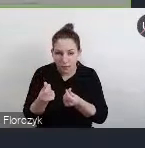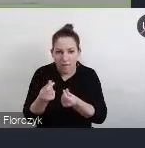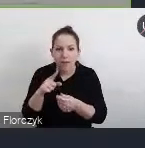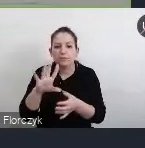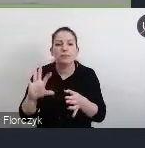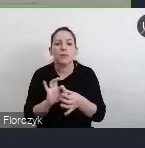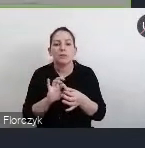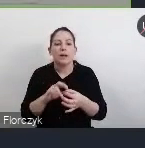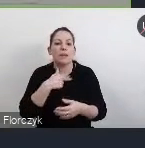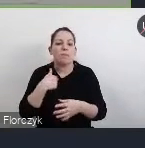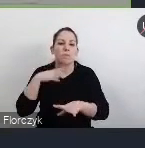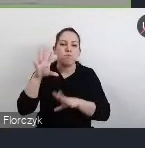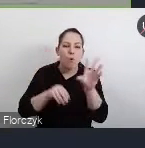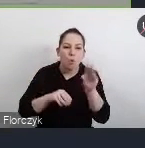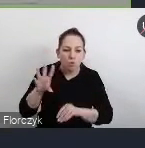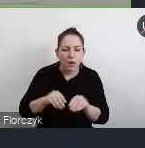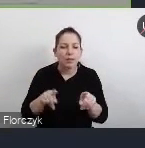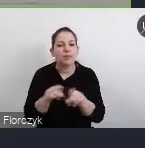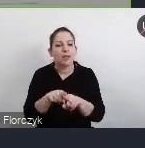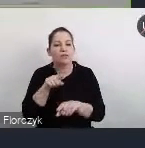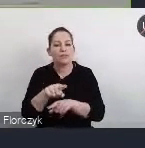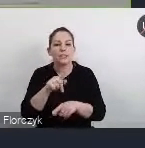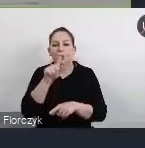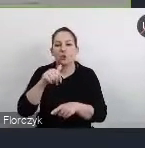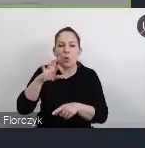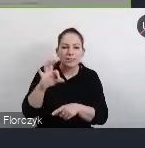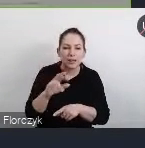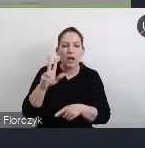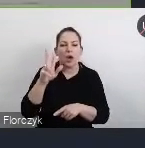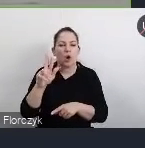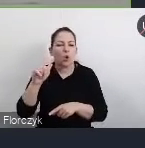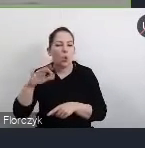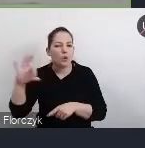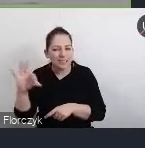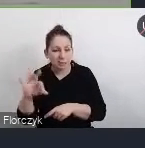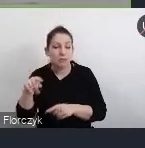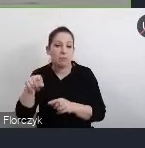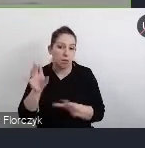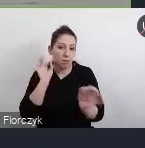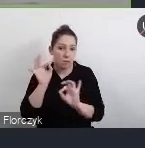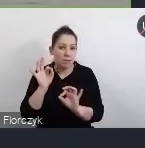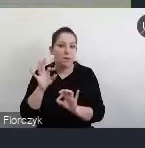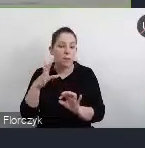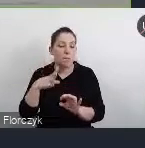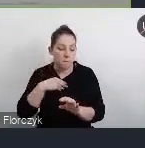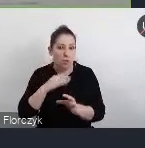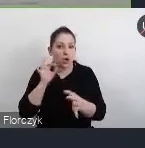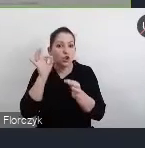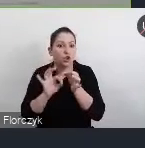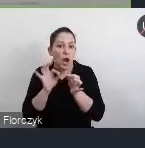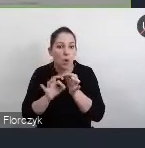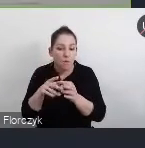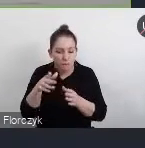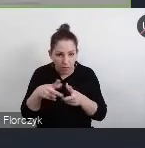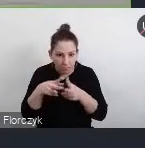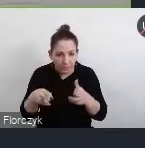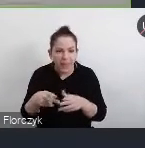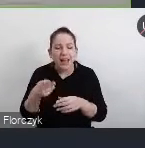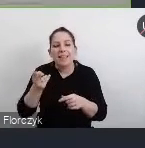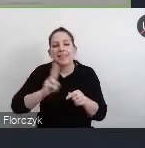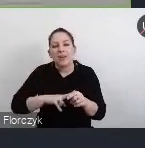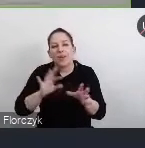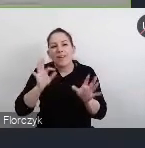z naszymi budżetami, jak i dane związane z ZUS-em, KRUS-em, te mogą być bardziej szczegółowe. No, niestety niektóre